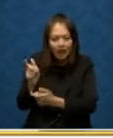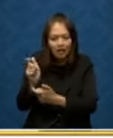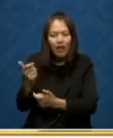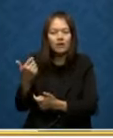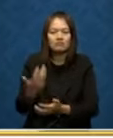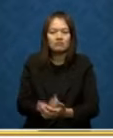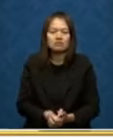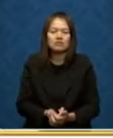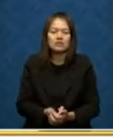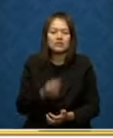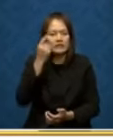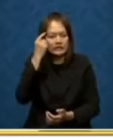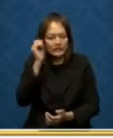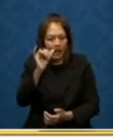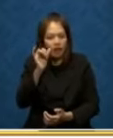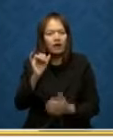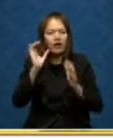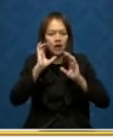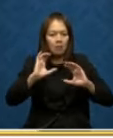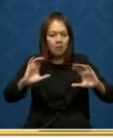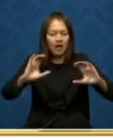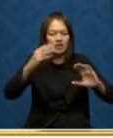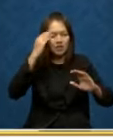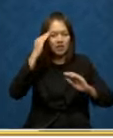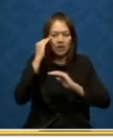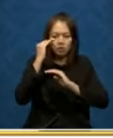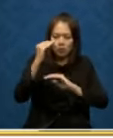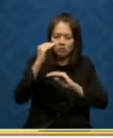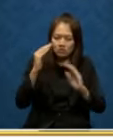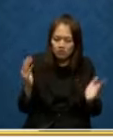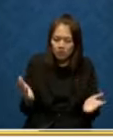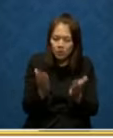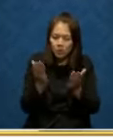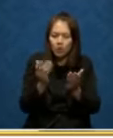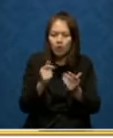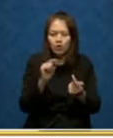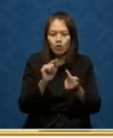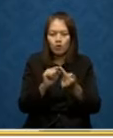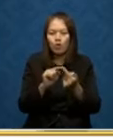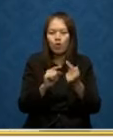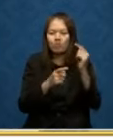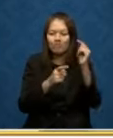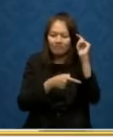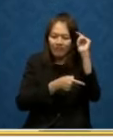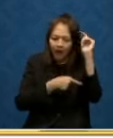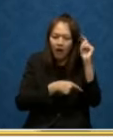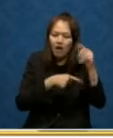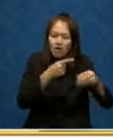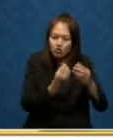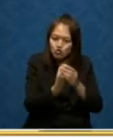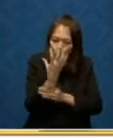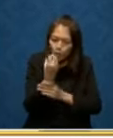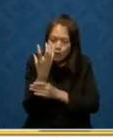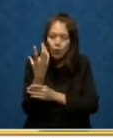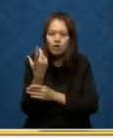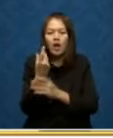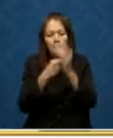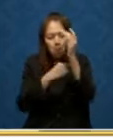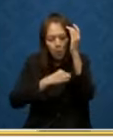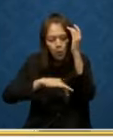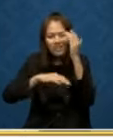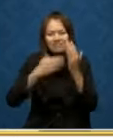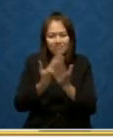นะครับรัฐบาลเนี่ยจะต้องไปกำหนดส่งเสริมสงเคราะห์ในเรื่องของภรรยาแล้วก็ราคาปุ๋ยเนี่ยครับเป็นปัจจัย